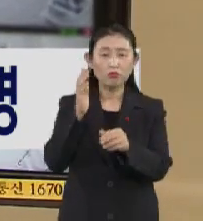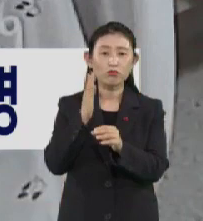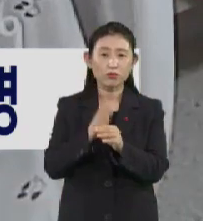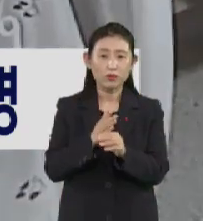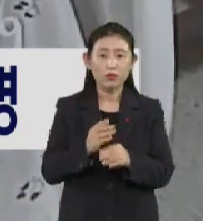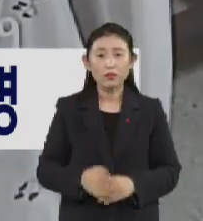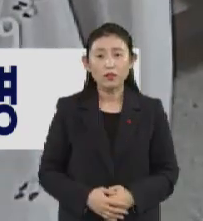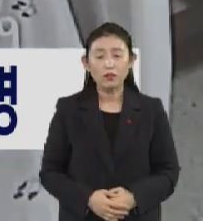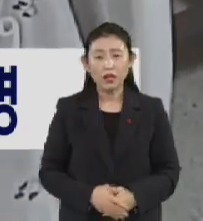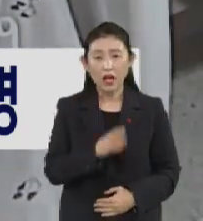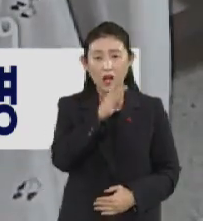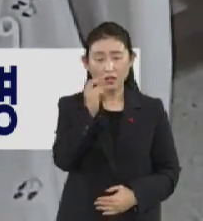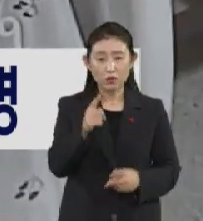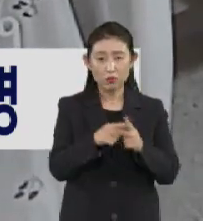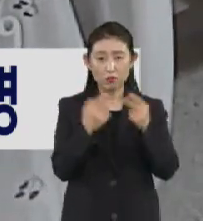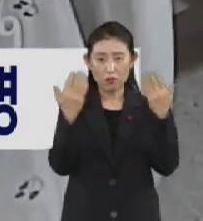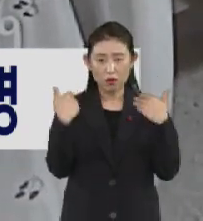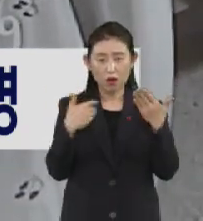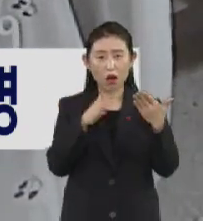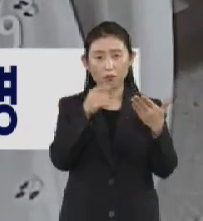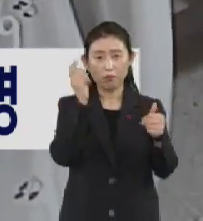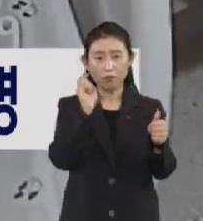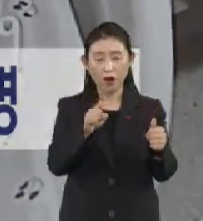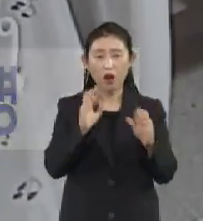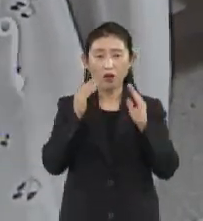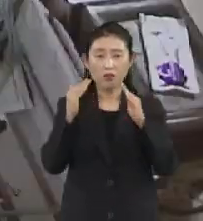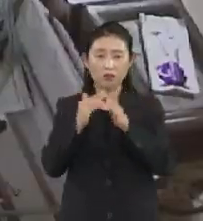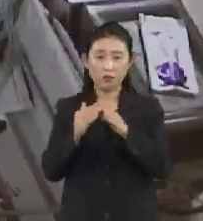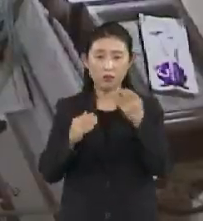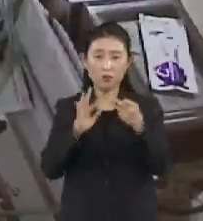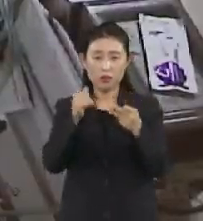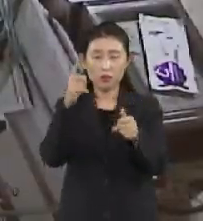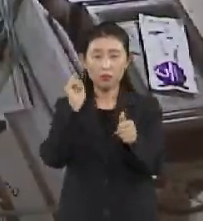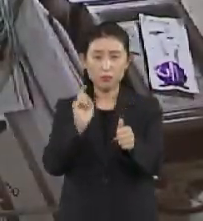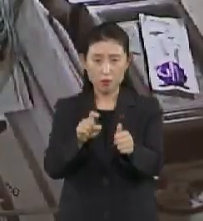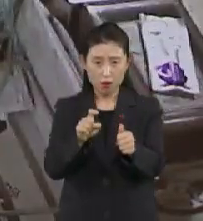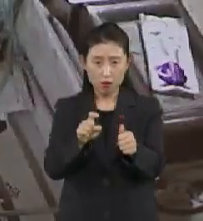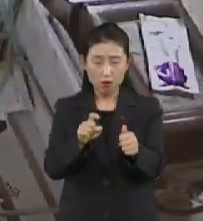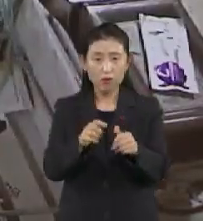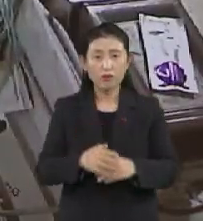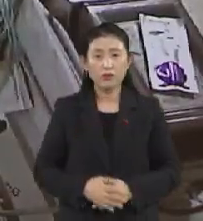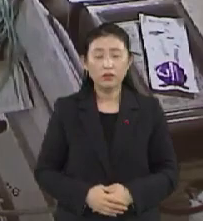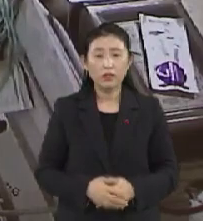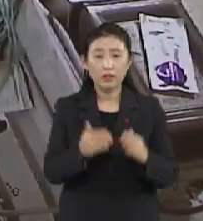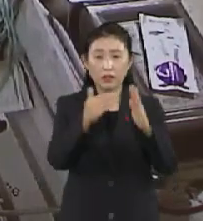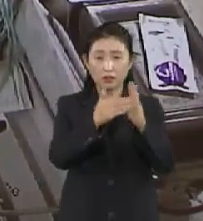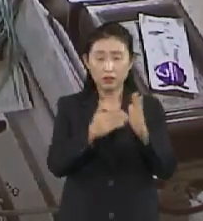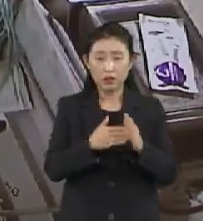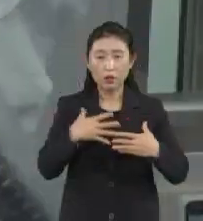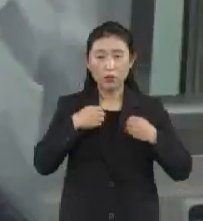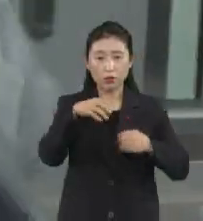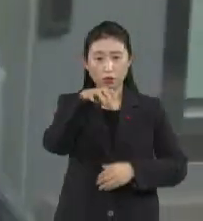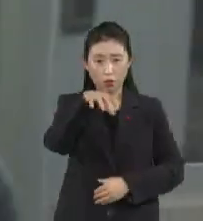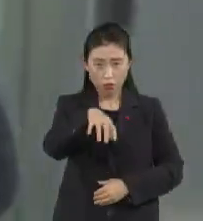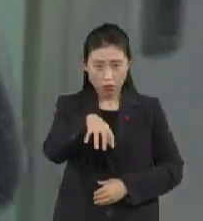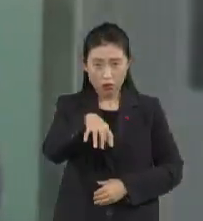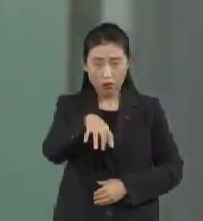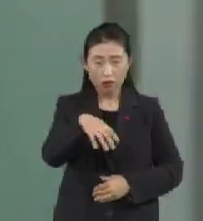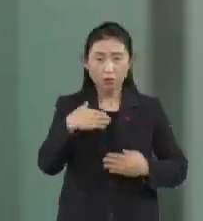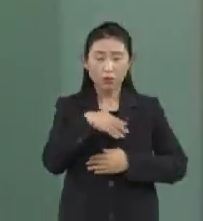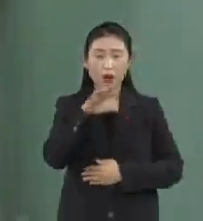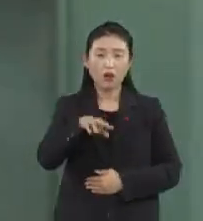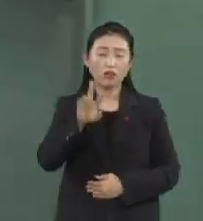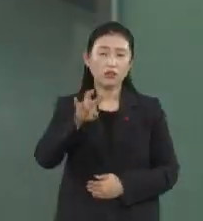기록했습니다. 아산의 초등학교에서 9명, 어린이집에서 13명이 발생한 데 이어 당진에선 목욕탕과 관련해